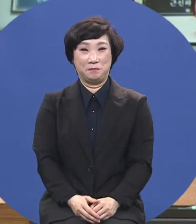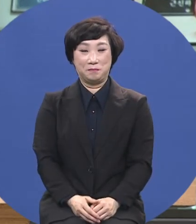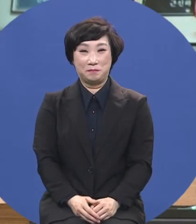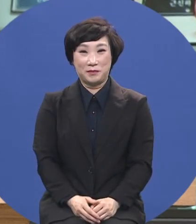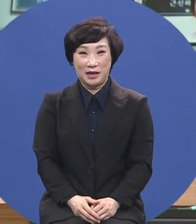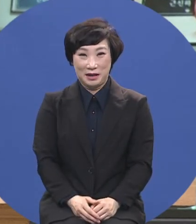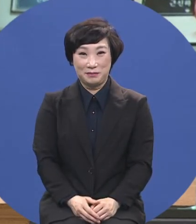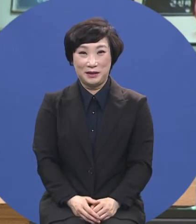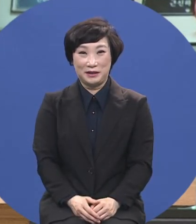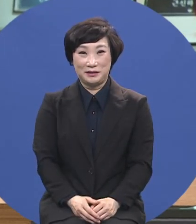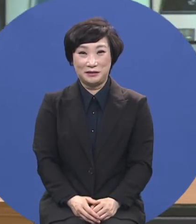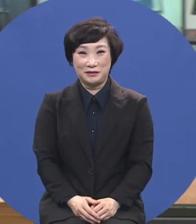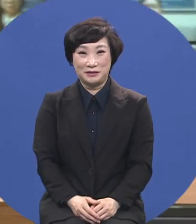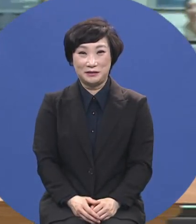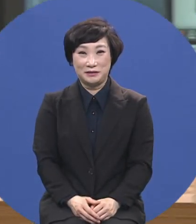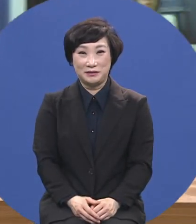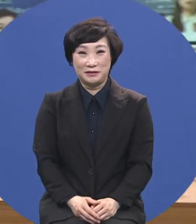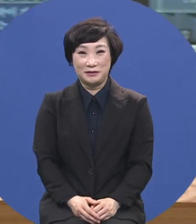하라.